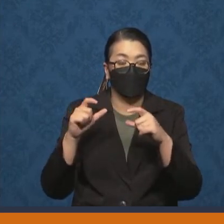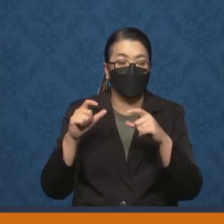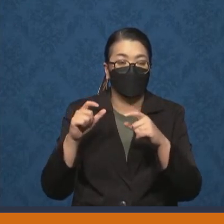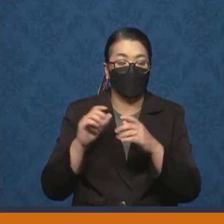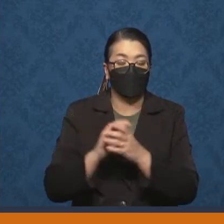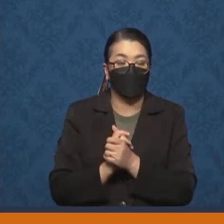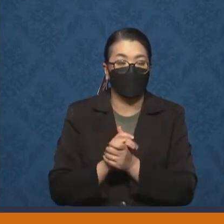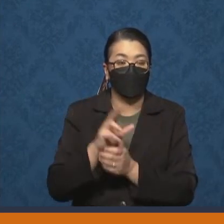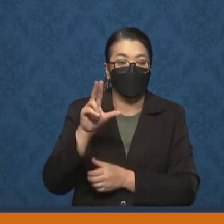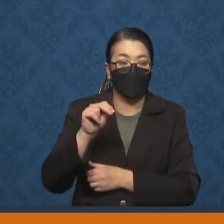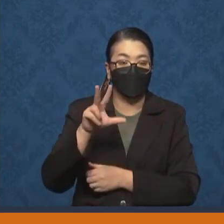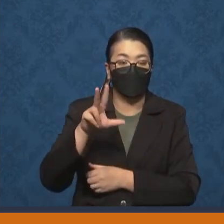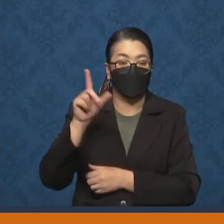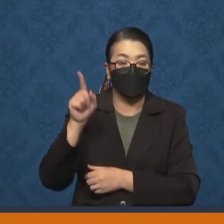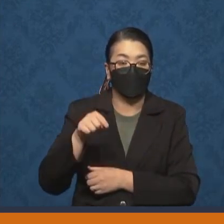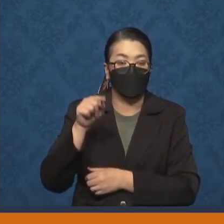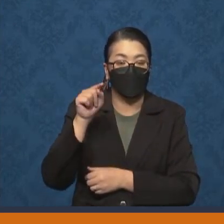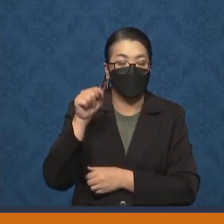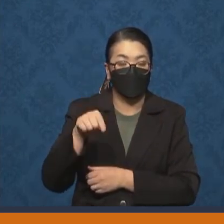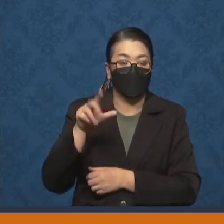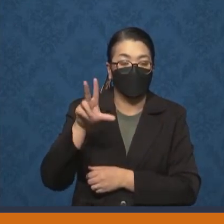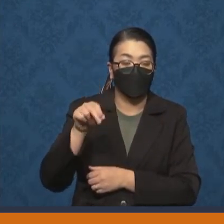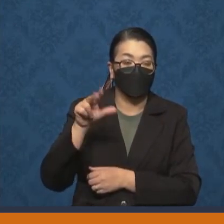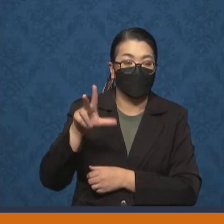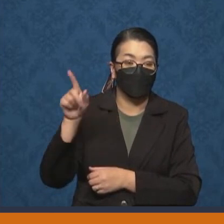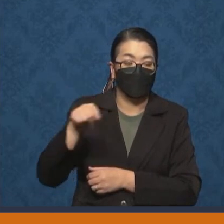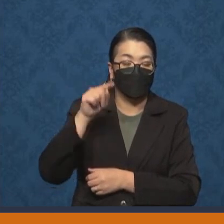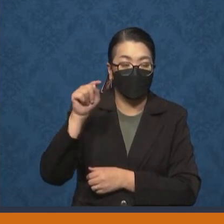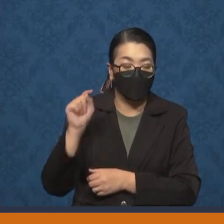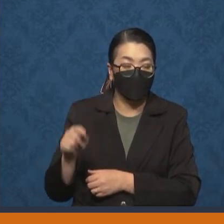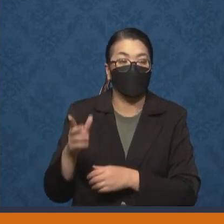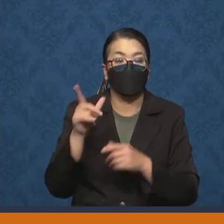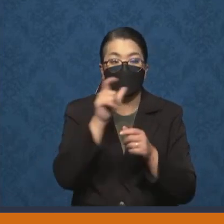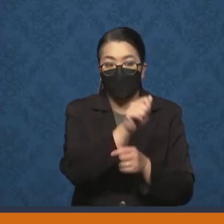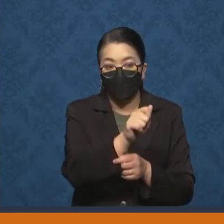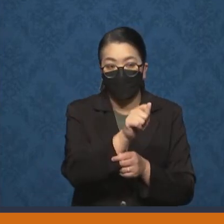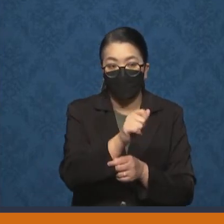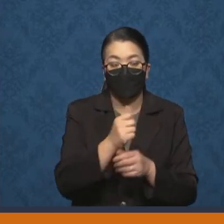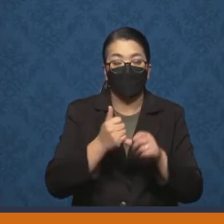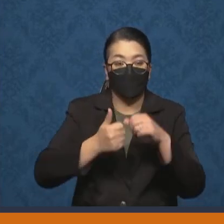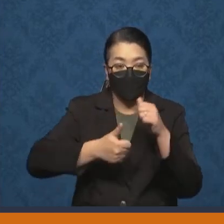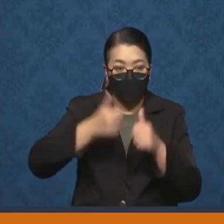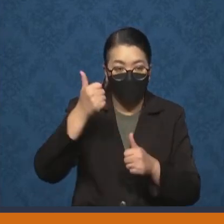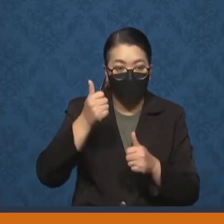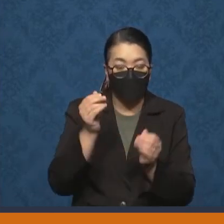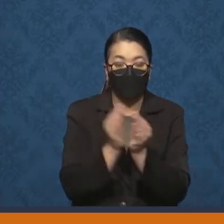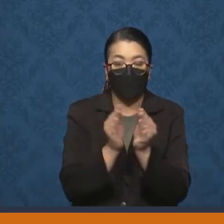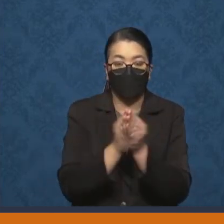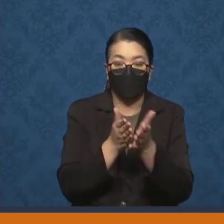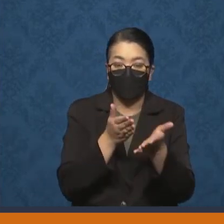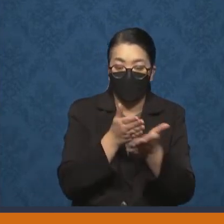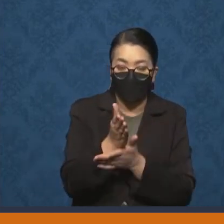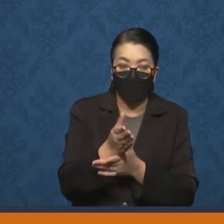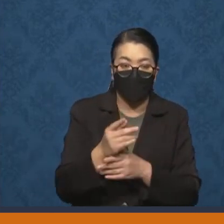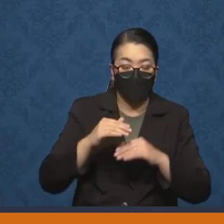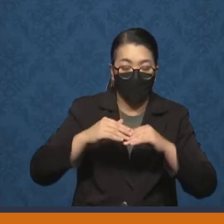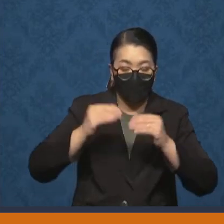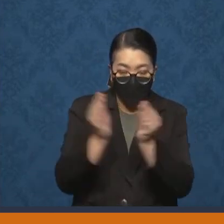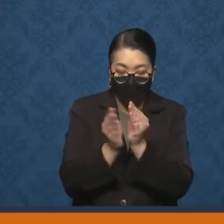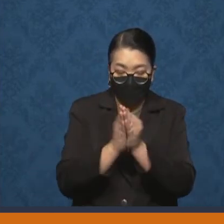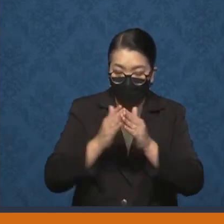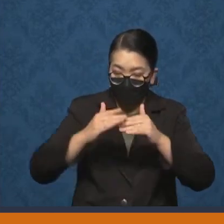ถึง 33.33% เท่ากับพรรค B แต่พรรค A ครับชนะการเลือกตั้งแบบส.ส.เขตอย่างล้นหลาม